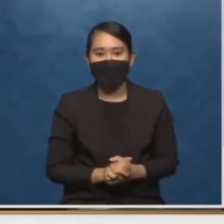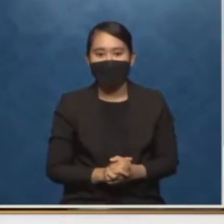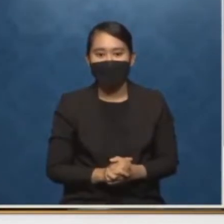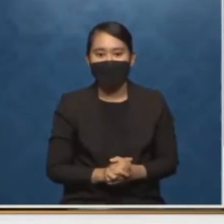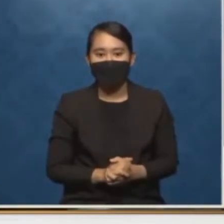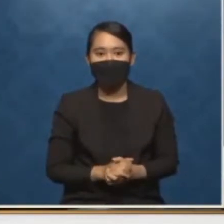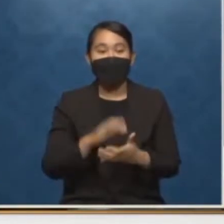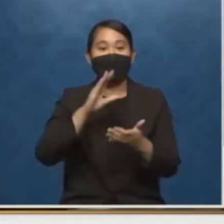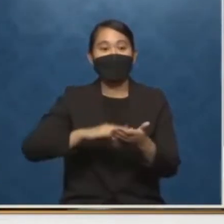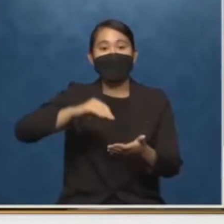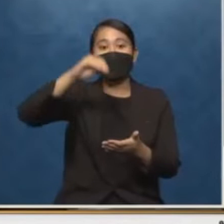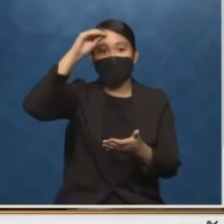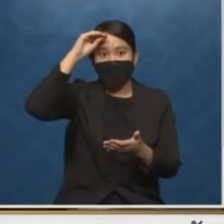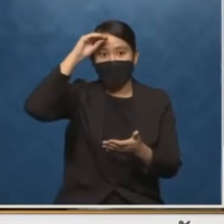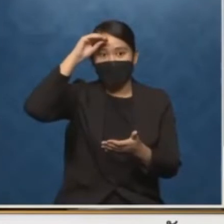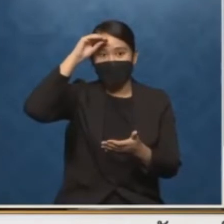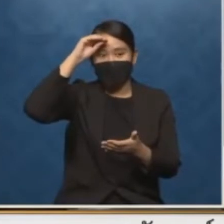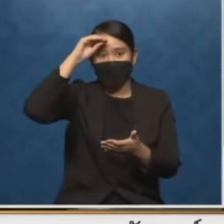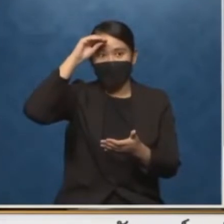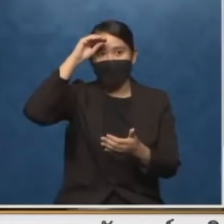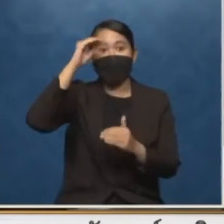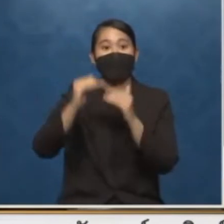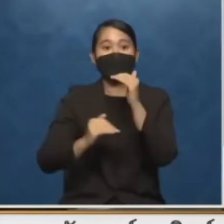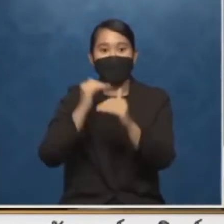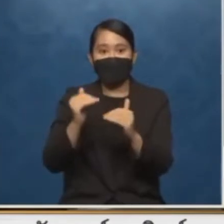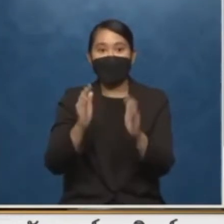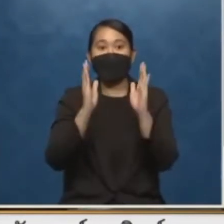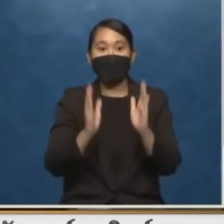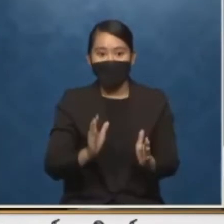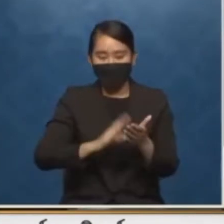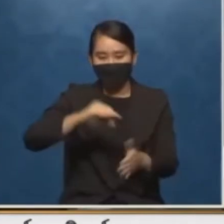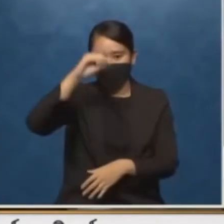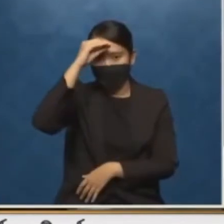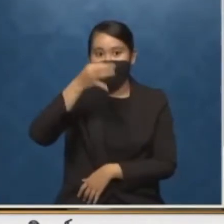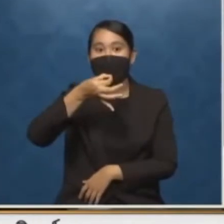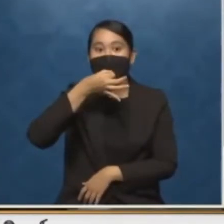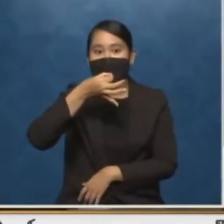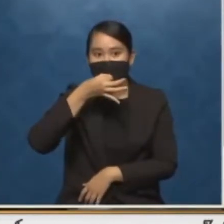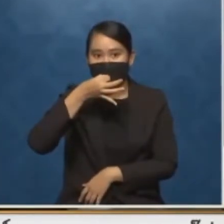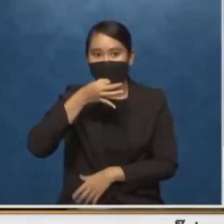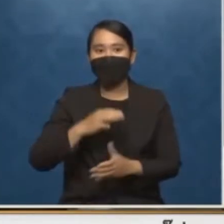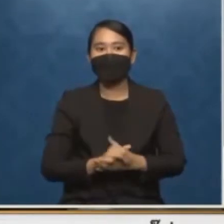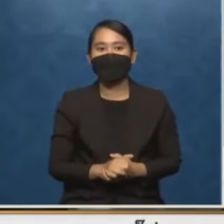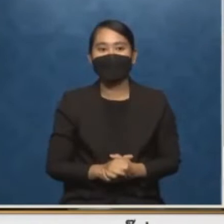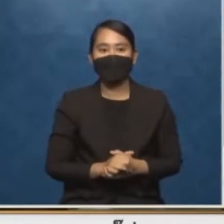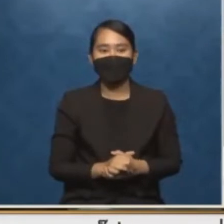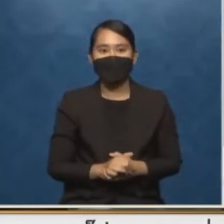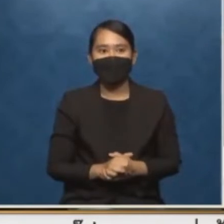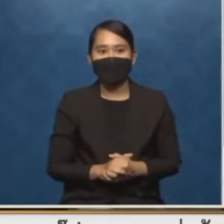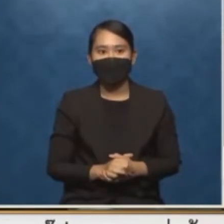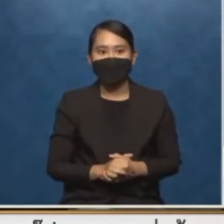าเพิ่มคุณภาพผู้เรียนสายอาชีพในการเรียนอาชีวศึกษาการ